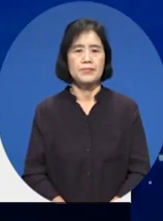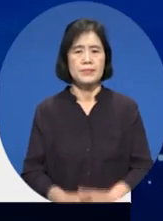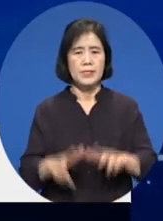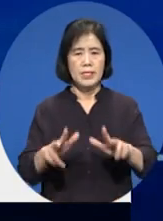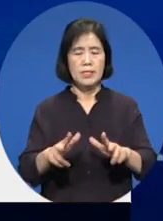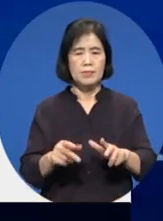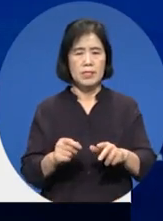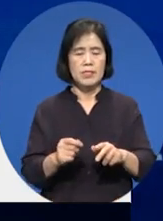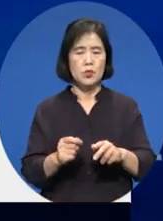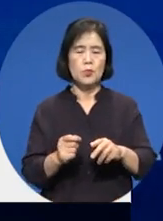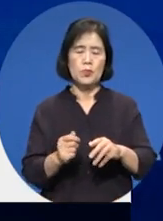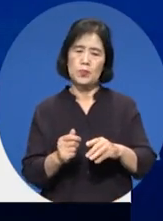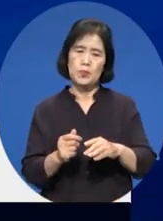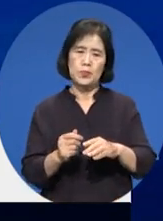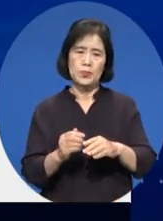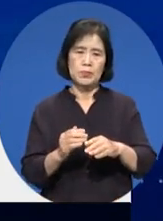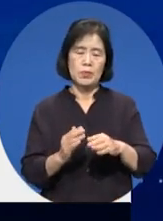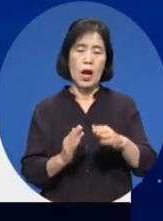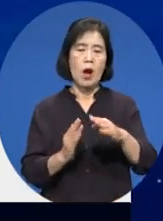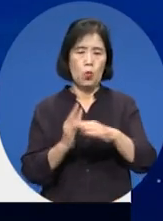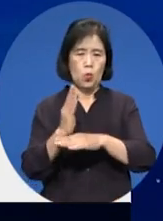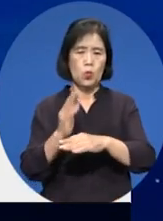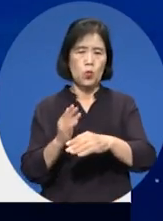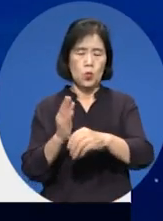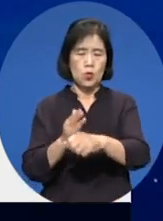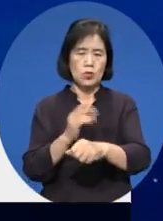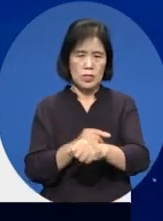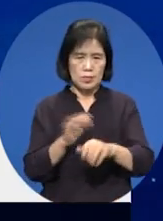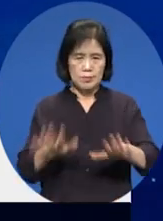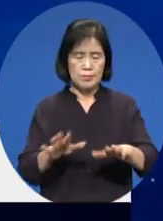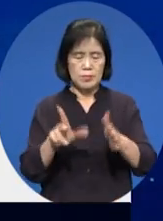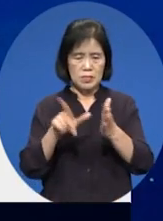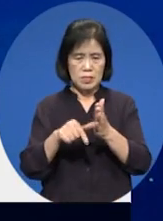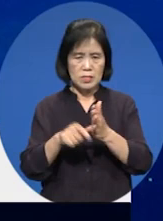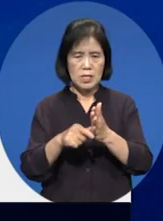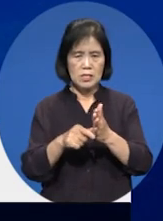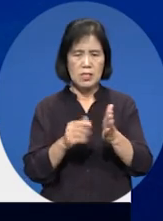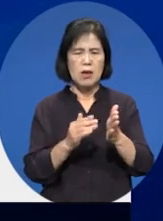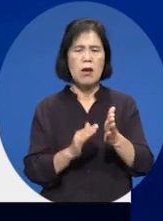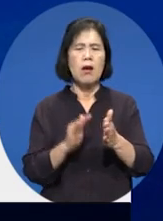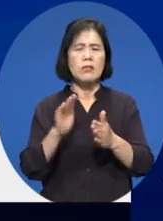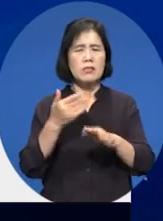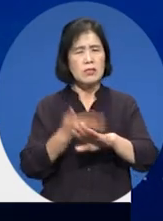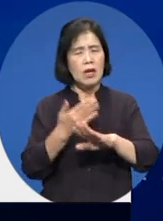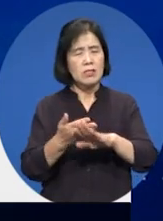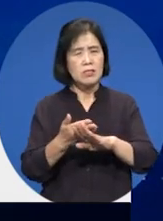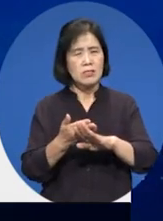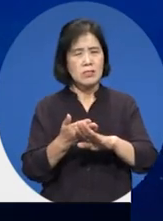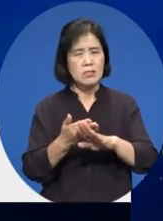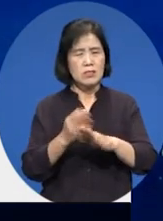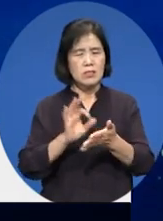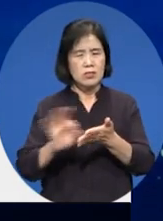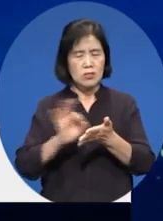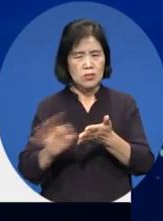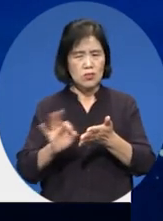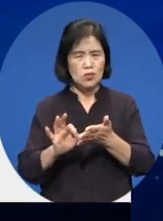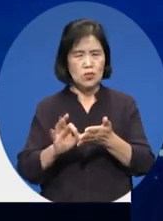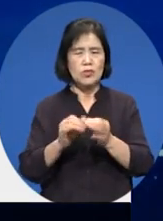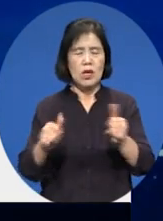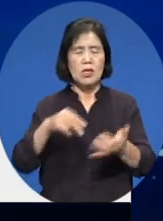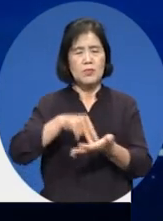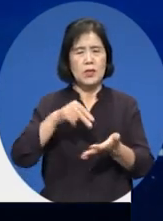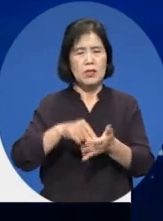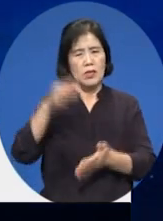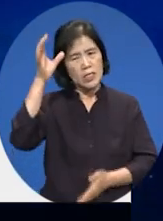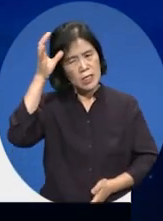좀 과도기적인 상황인 것도 같습니다. 하지만 일단 여기에서 또 거래를 해야 되는 소비자 입장에서는 여러 가지 좀 기대했던 부분이